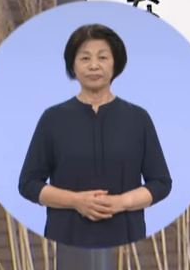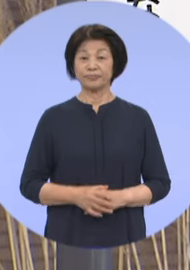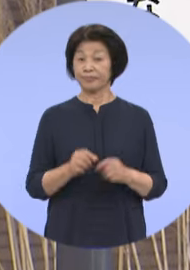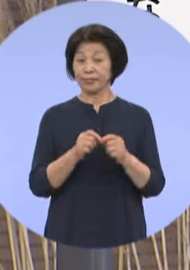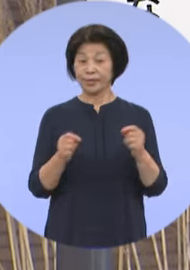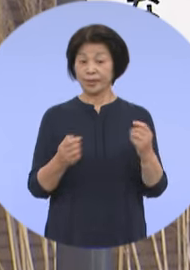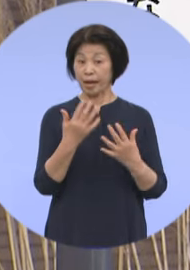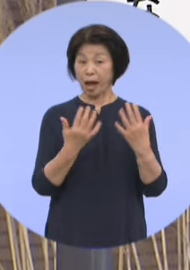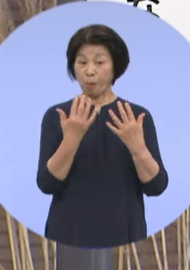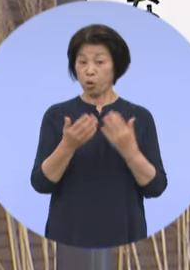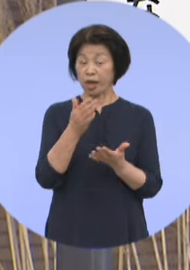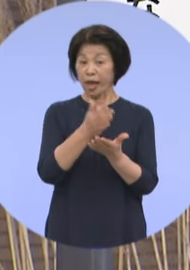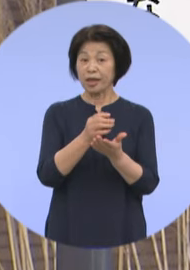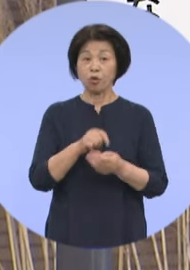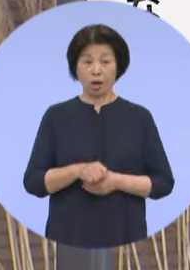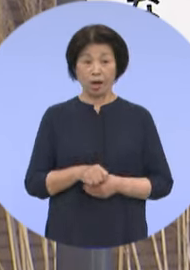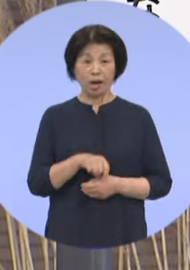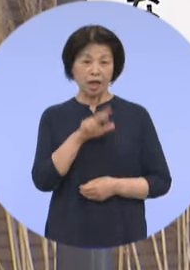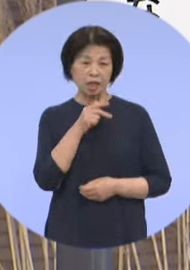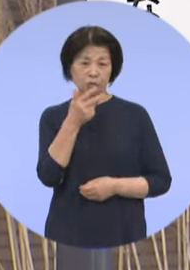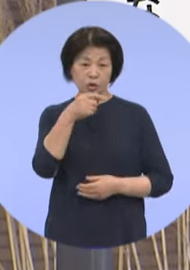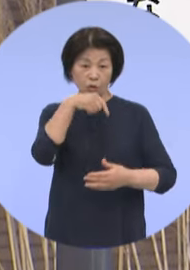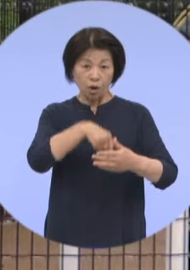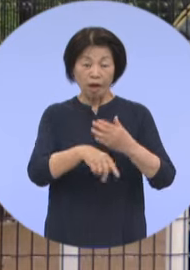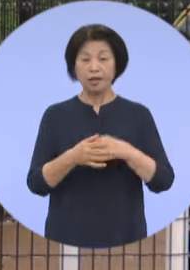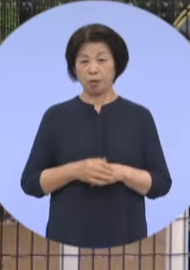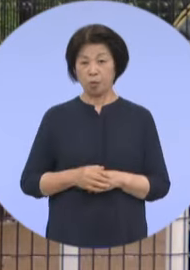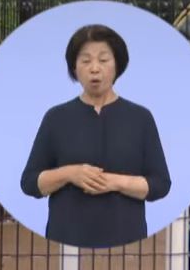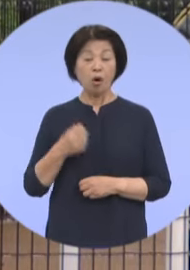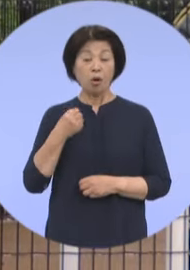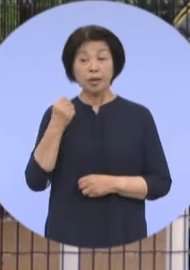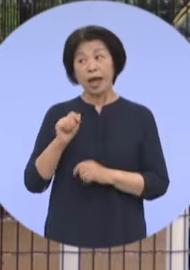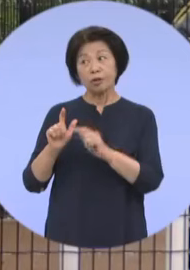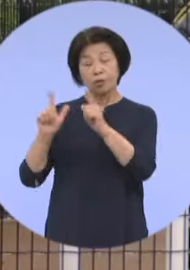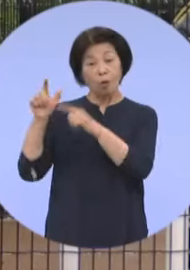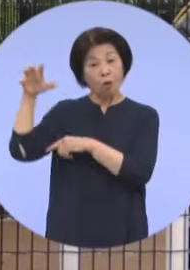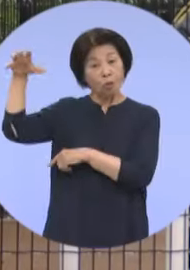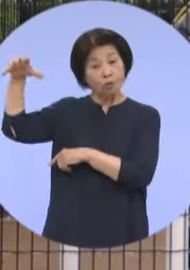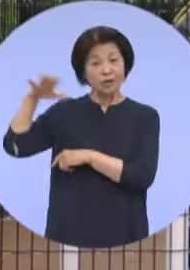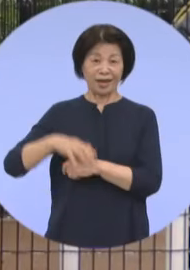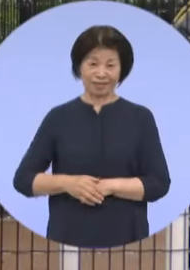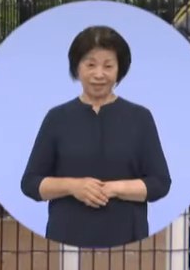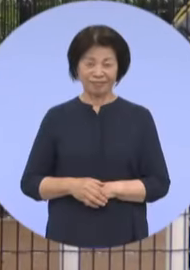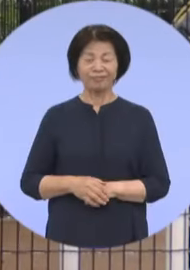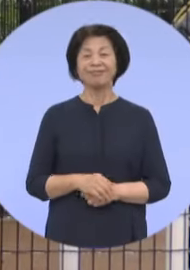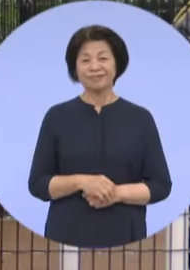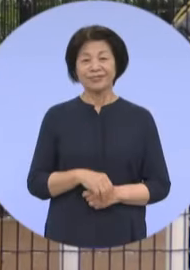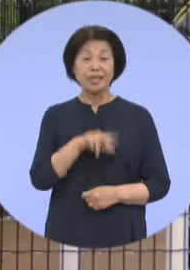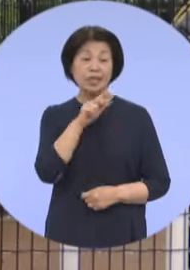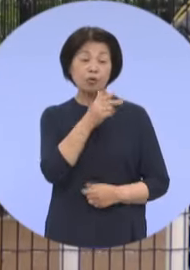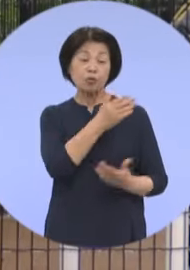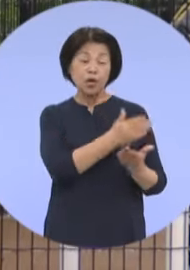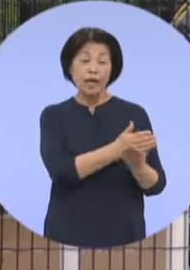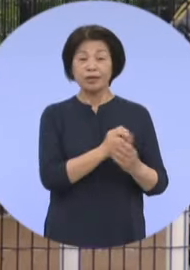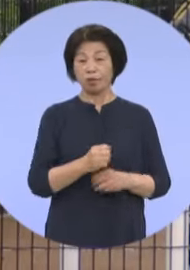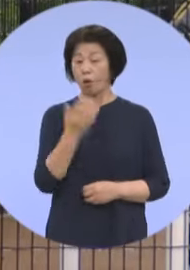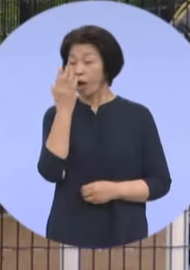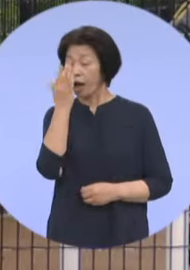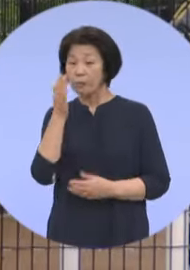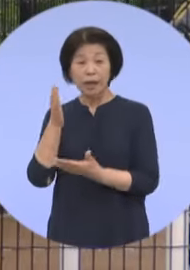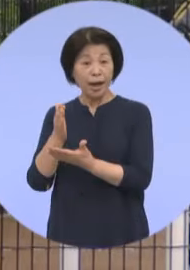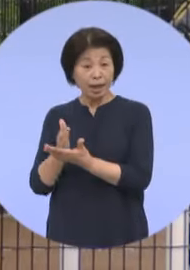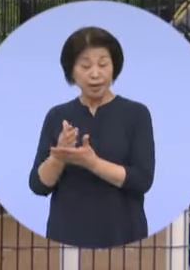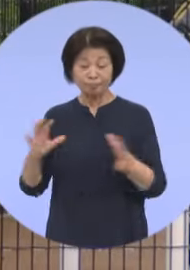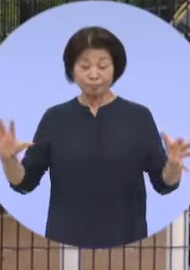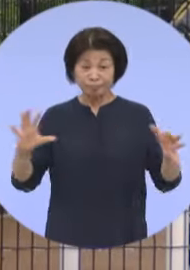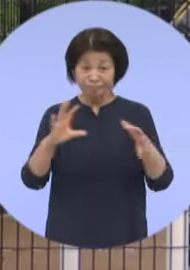長森駅は岐阜市の南東部に位置し、1920年に岐阜駅各務原駅間開通